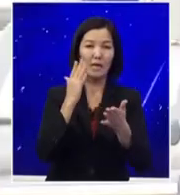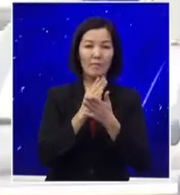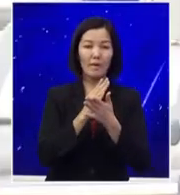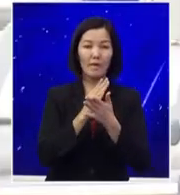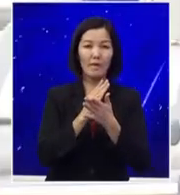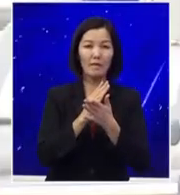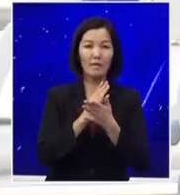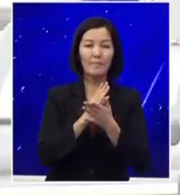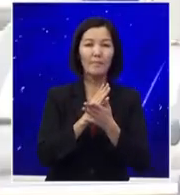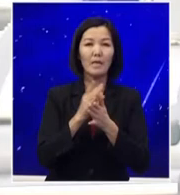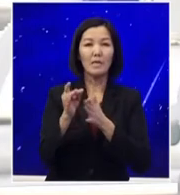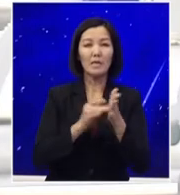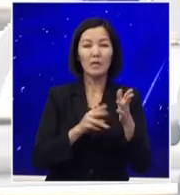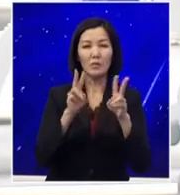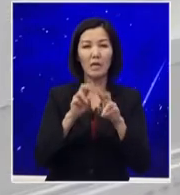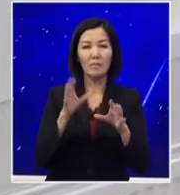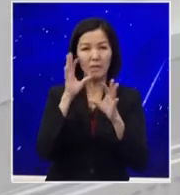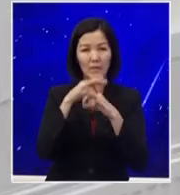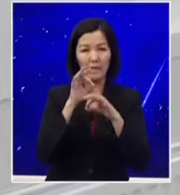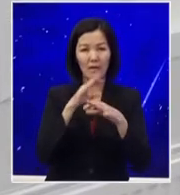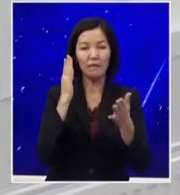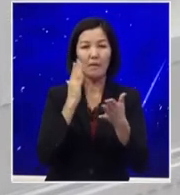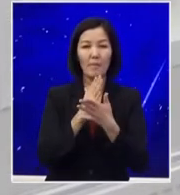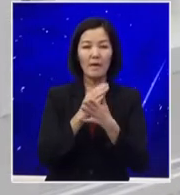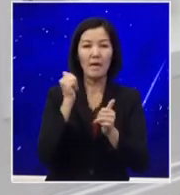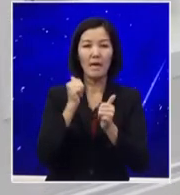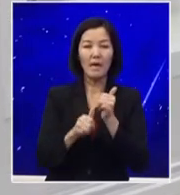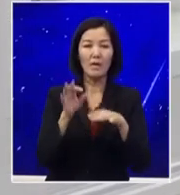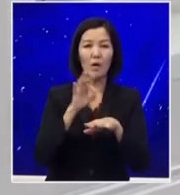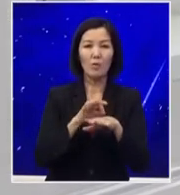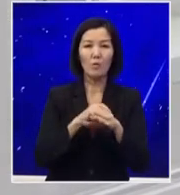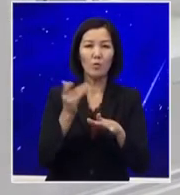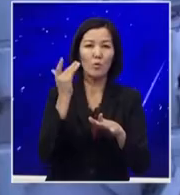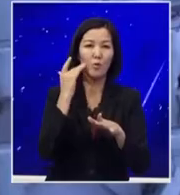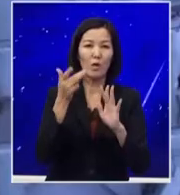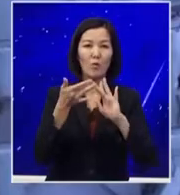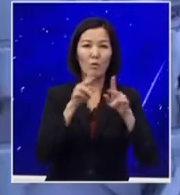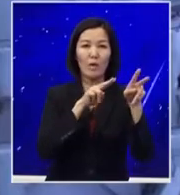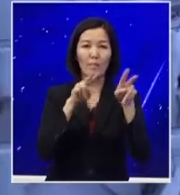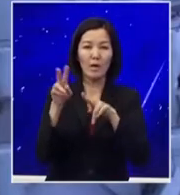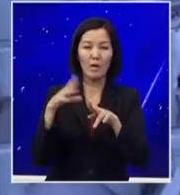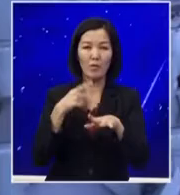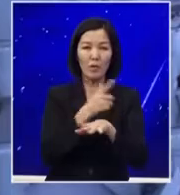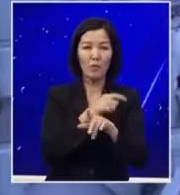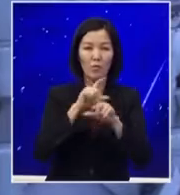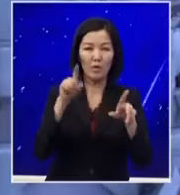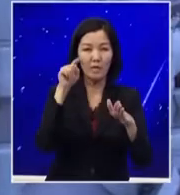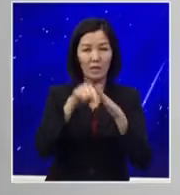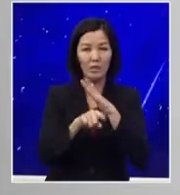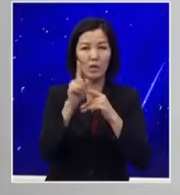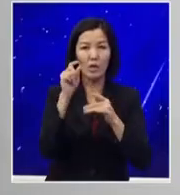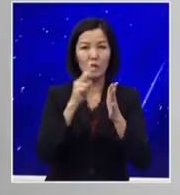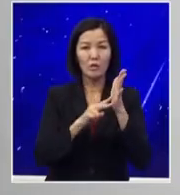бастысы экспресс зертхана бар. Тағы бір ерекшелігі, әр сырқат ұдайы онлайн бақылауда. Аурухананың ішінде